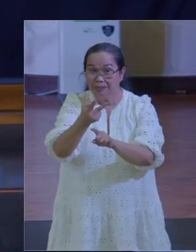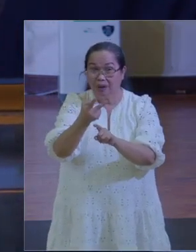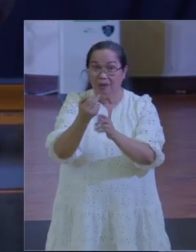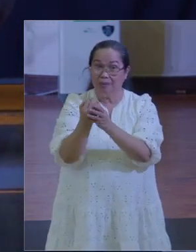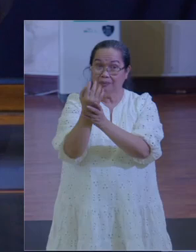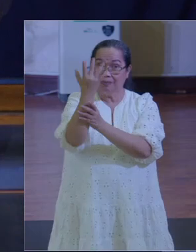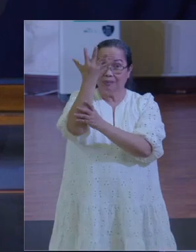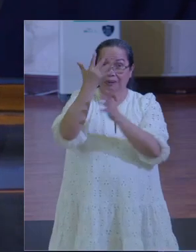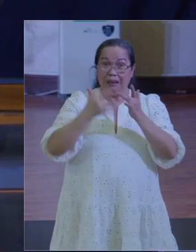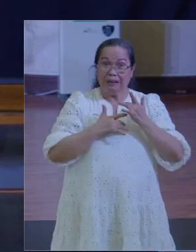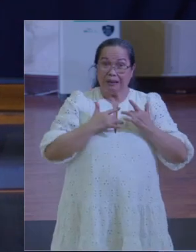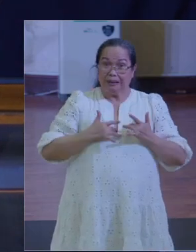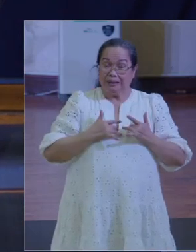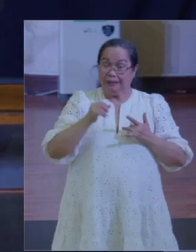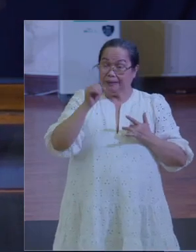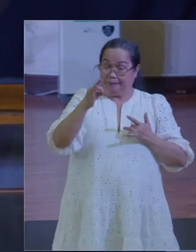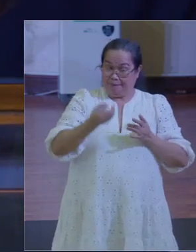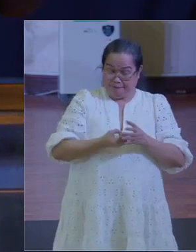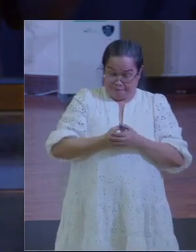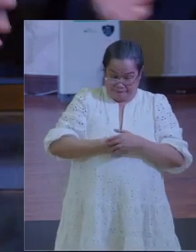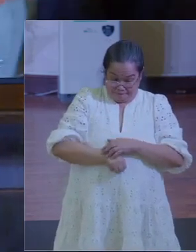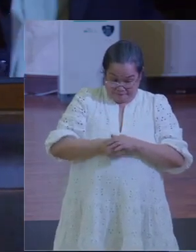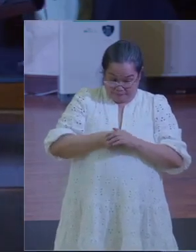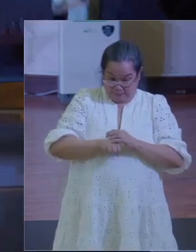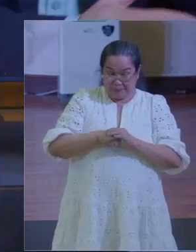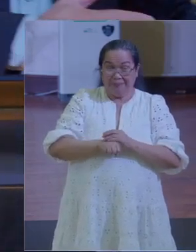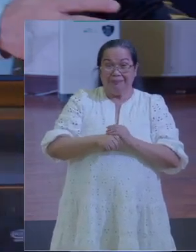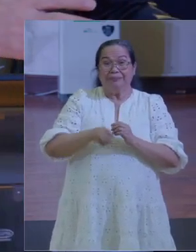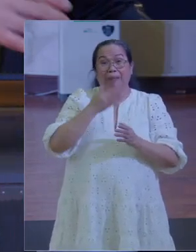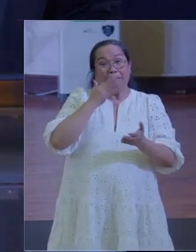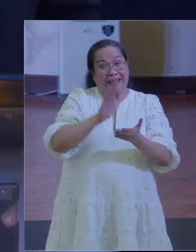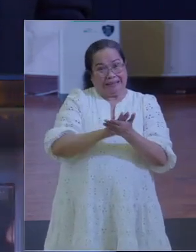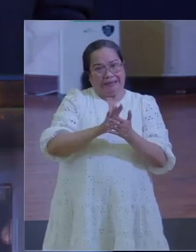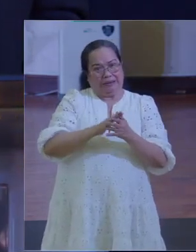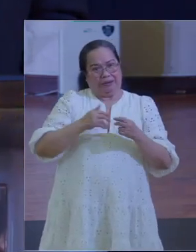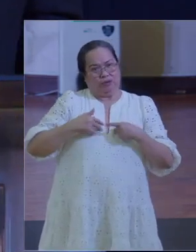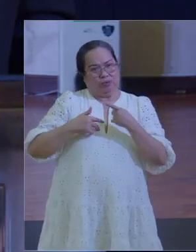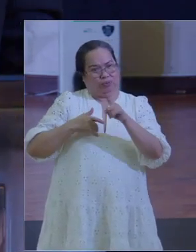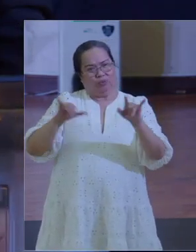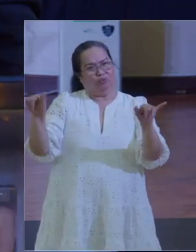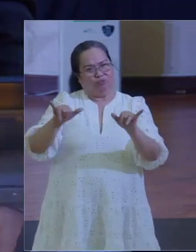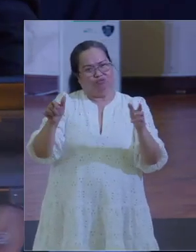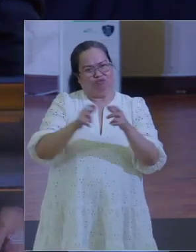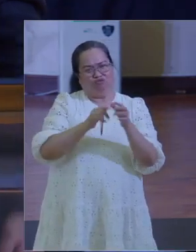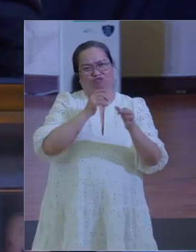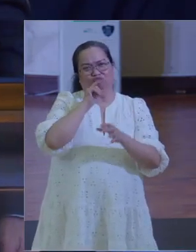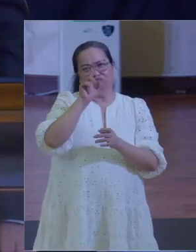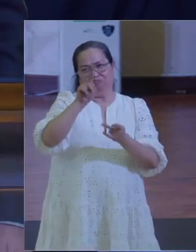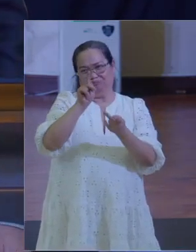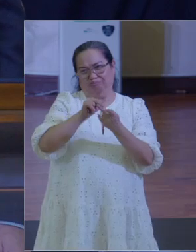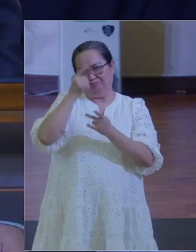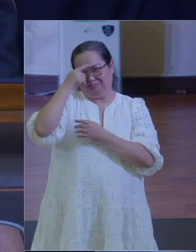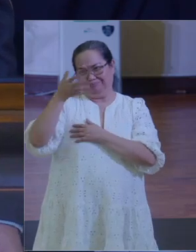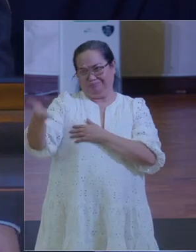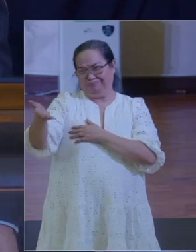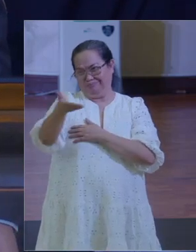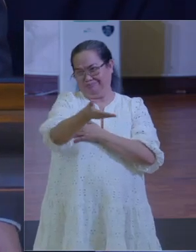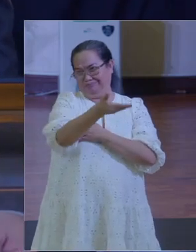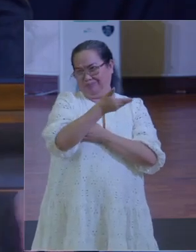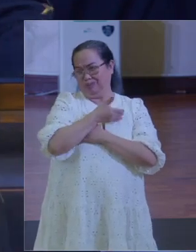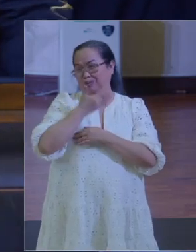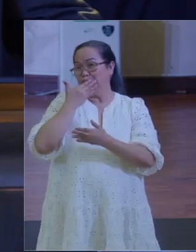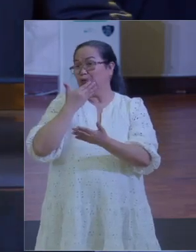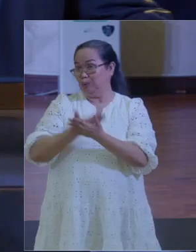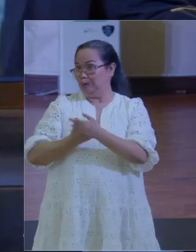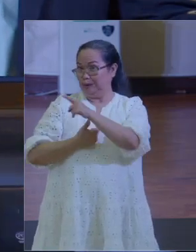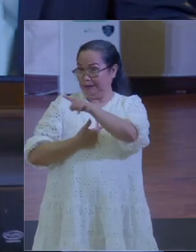ng puso. Ang hindi nagbubunga at nagbubunga ng masamang bunga ay kapwa karapat-dapat lamang sa apoy. Di